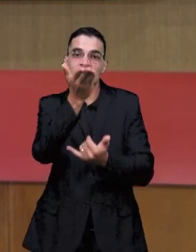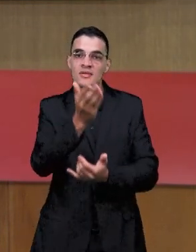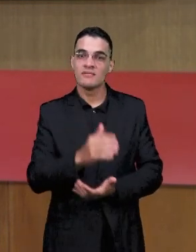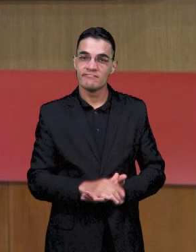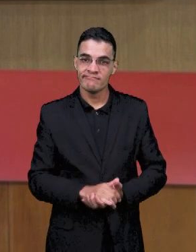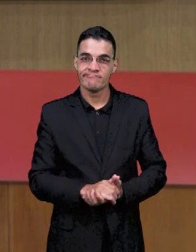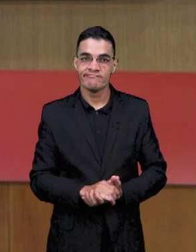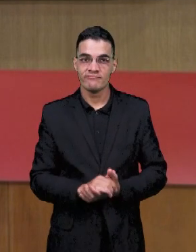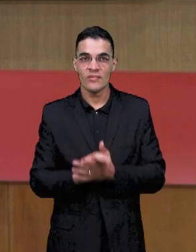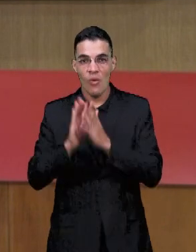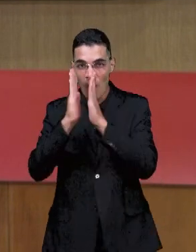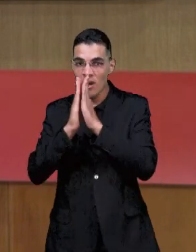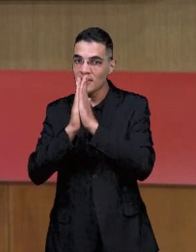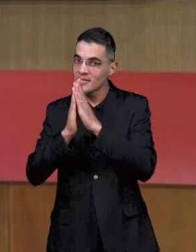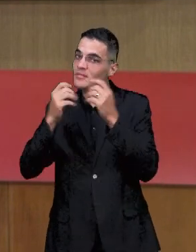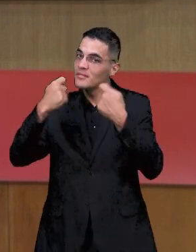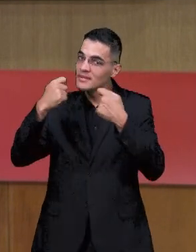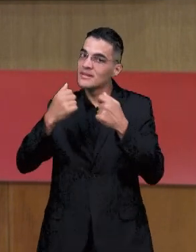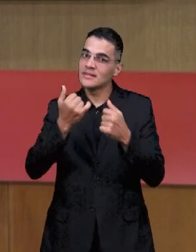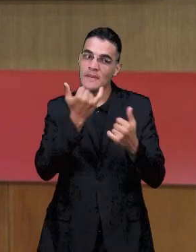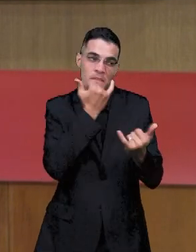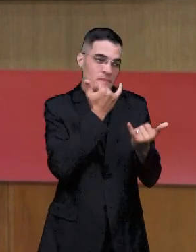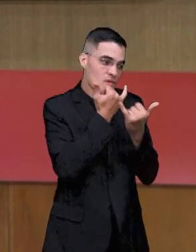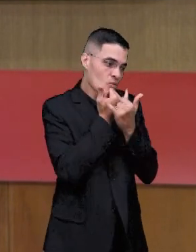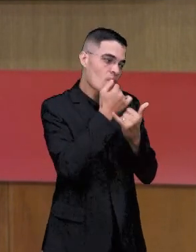есть другое, Евангелие от Луки,